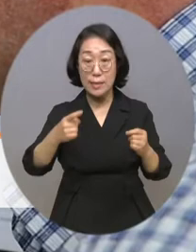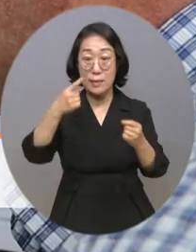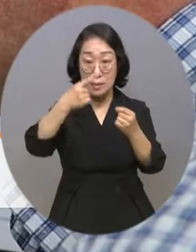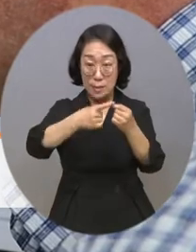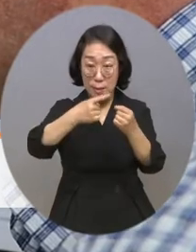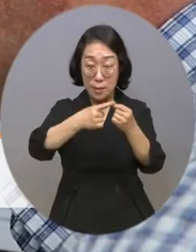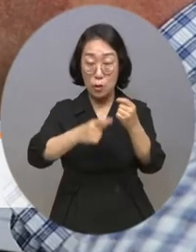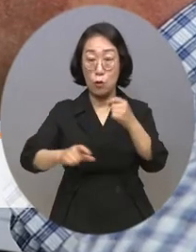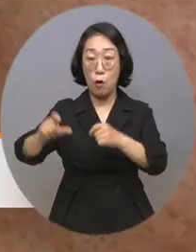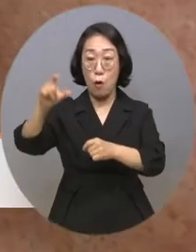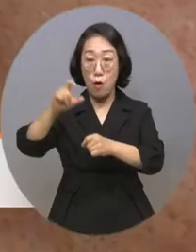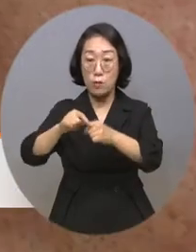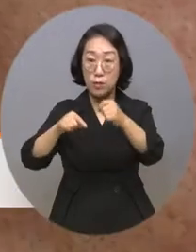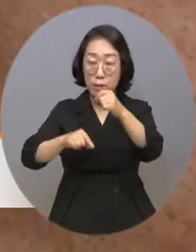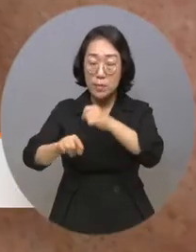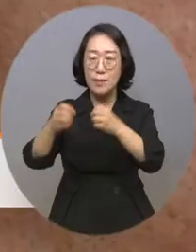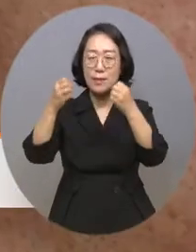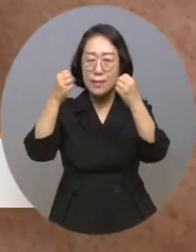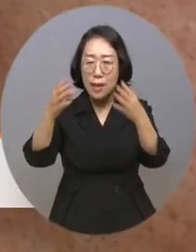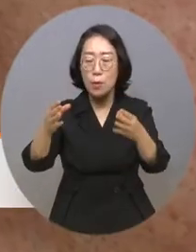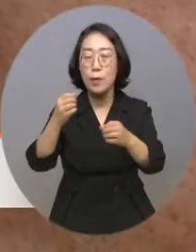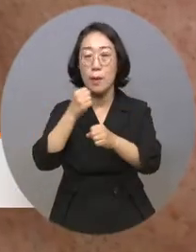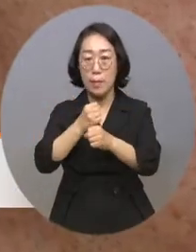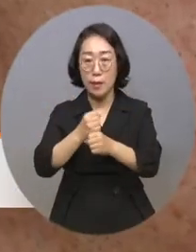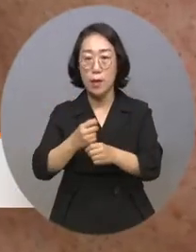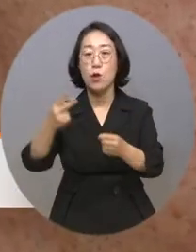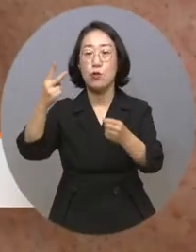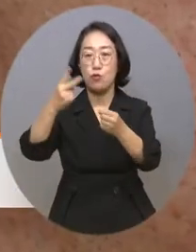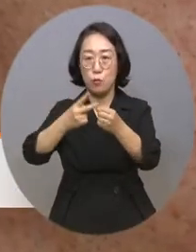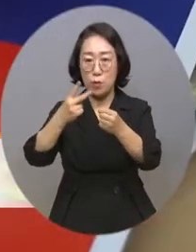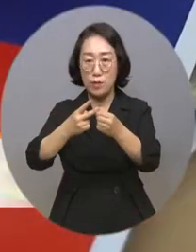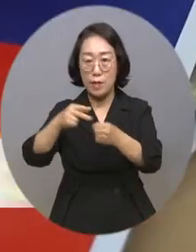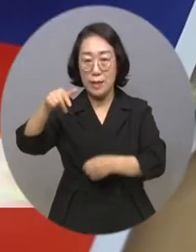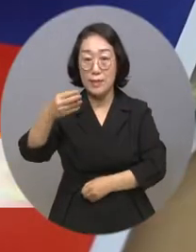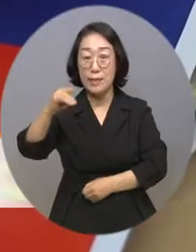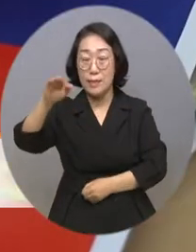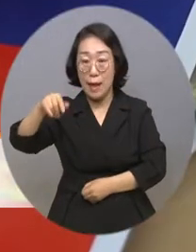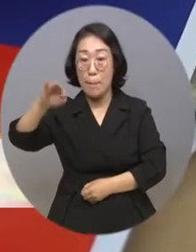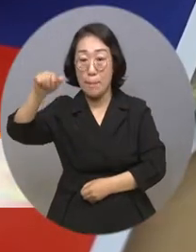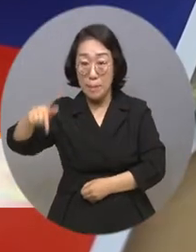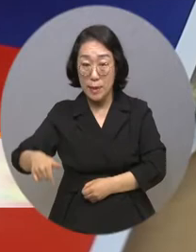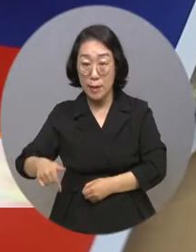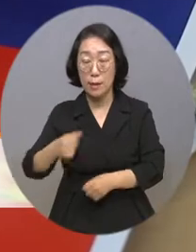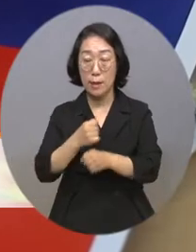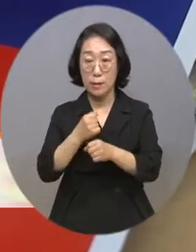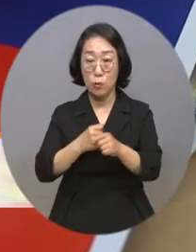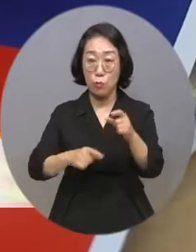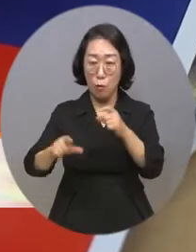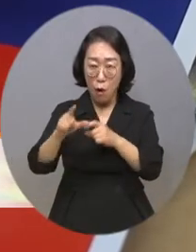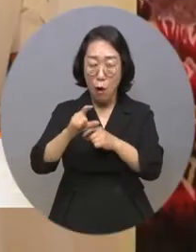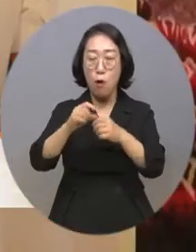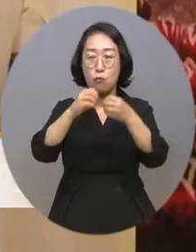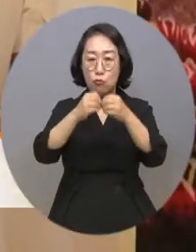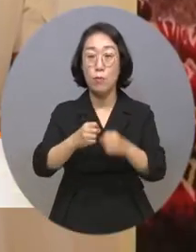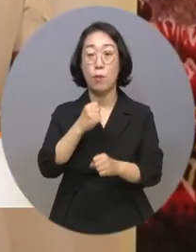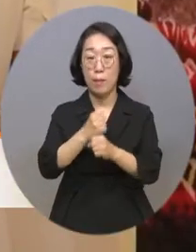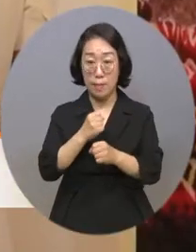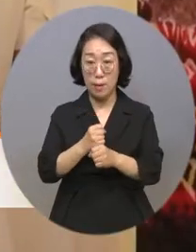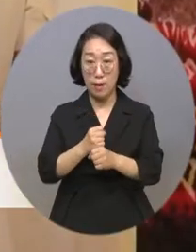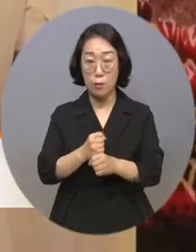원본의 의미를 다르게 표현하기 위해 2차 그래픽 과정을 거쳐 재해석한 작품들을 선보이는